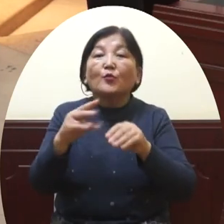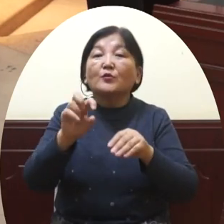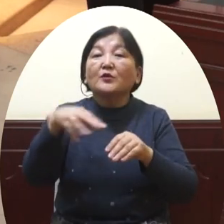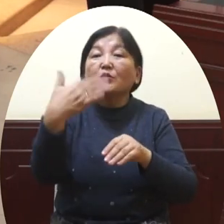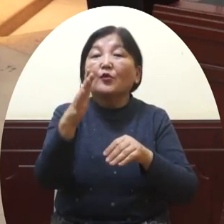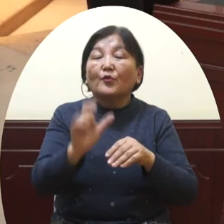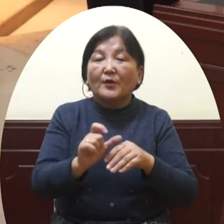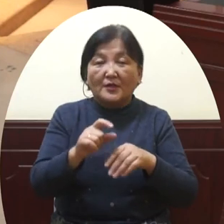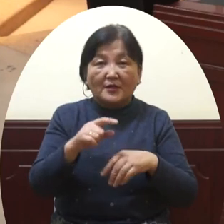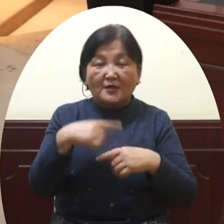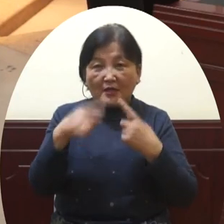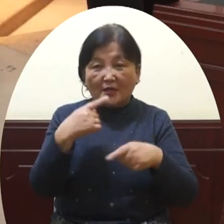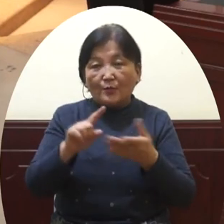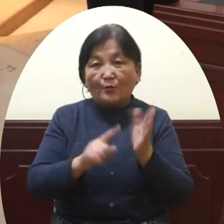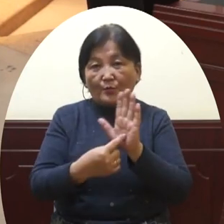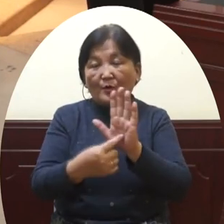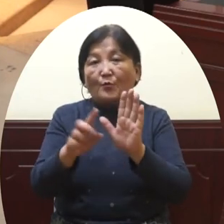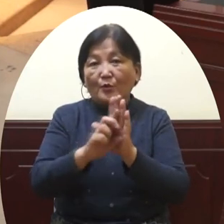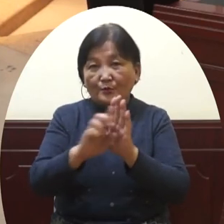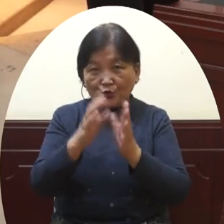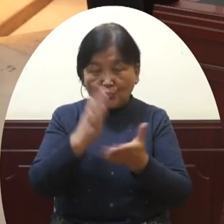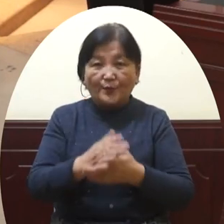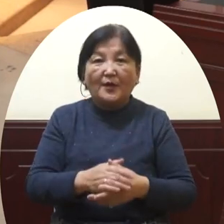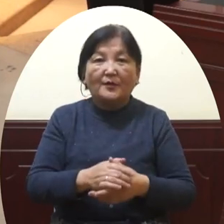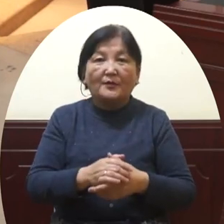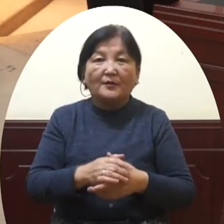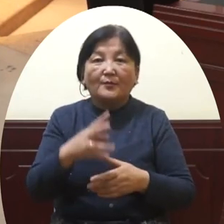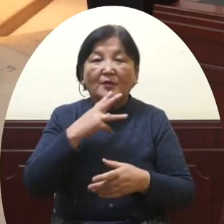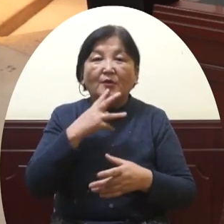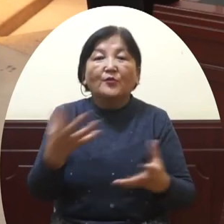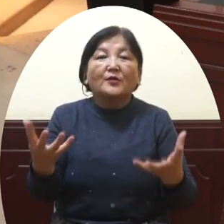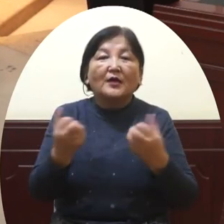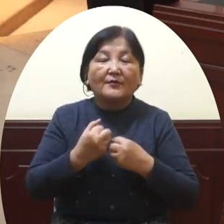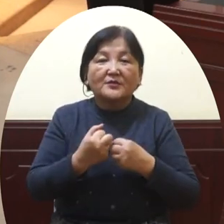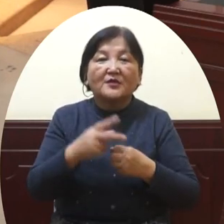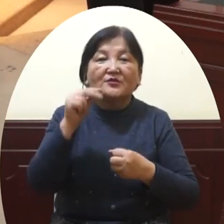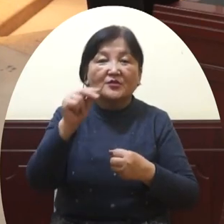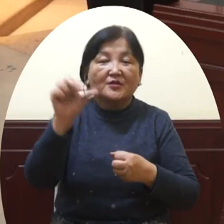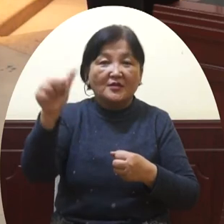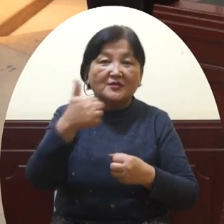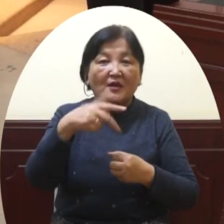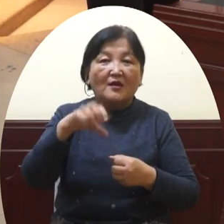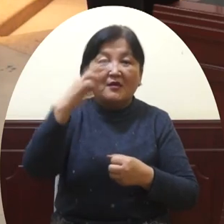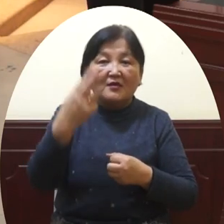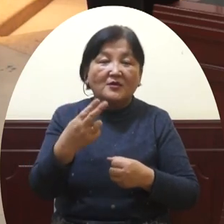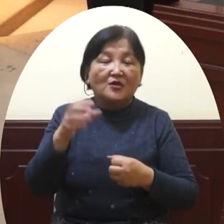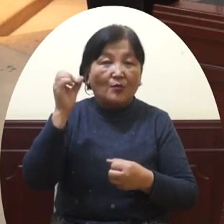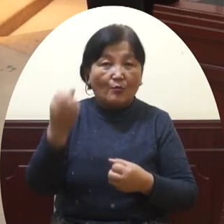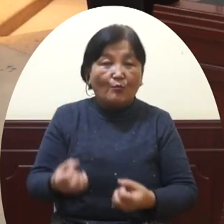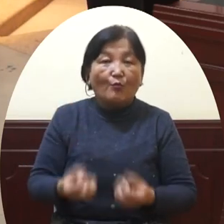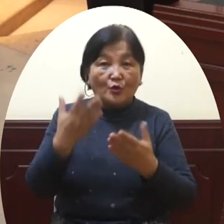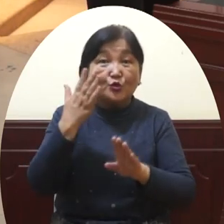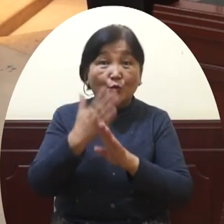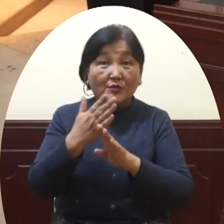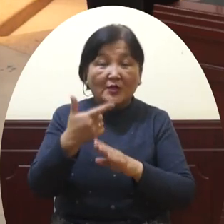бас дүгнэлт хийх болгоц юм олон талын бас мэдээллийг авч чадсан ийм сонирхолтой лекц яриа боллоо гэж бодlinejoin та бас мөнгөний дотор